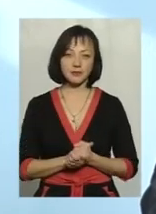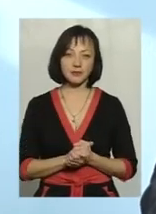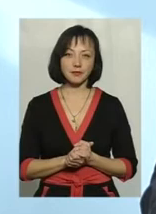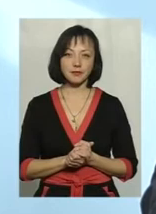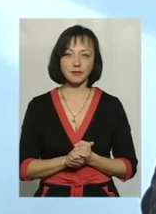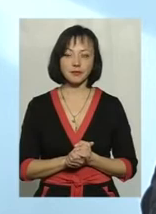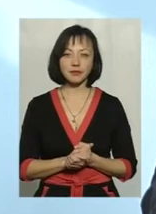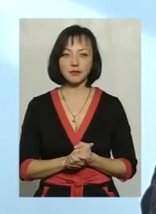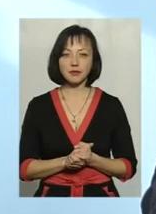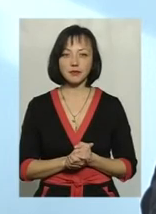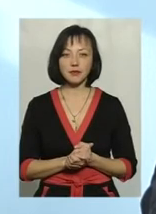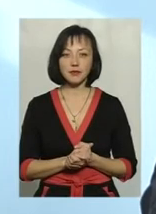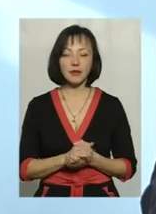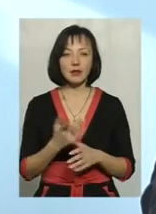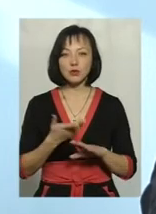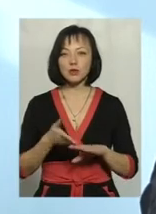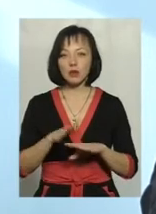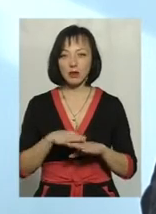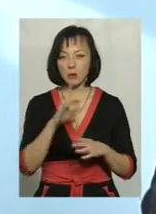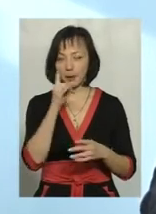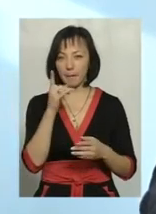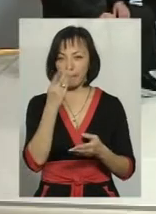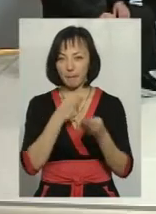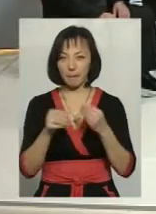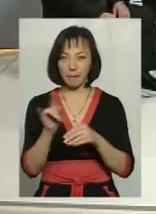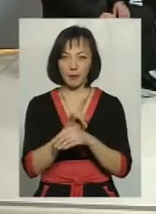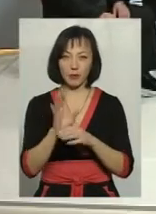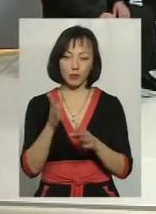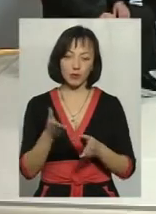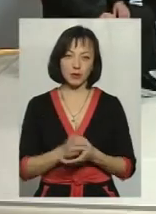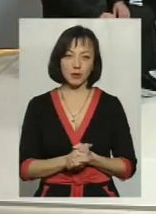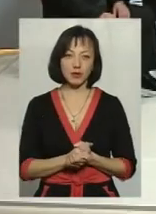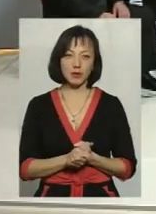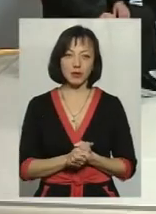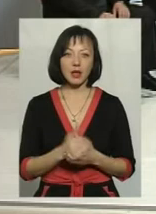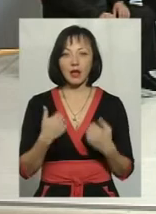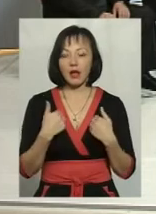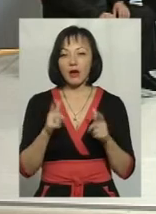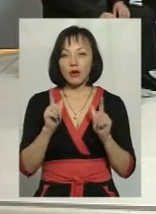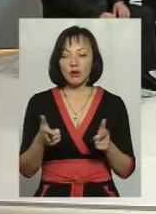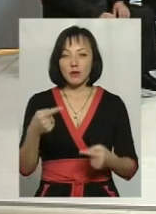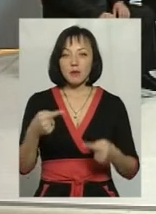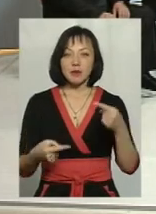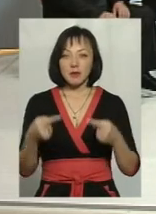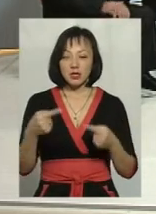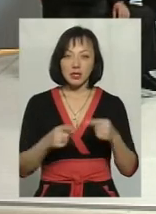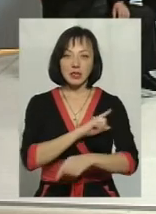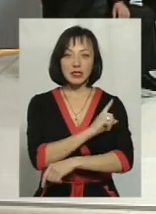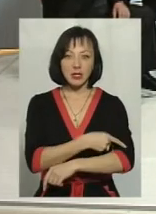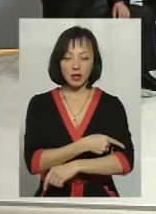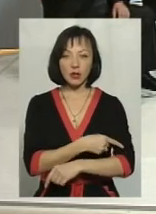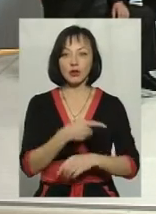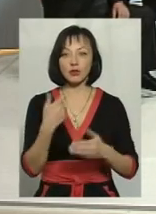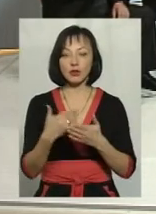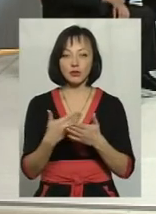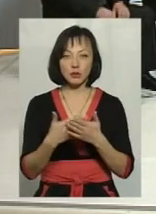правило, це вже заслін для того, щоб фальсифікат йшов на наш ринок. Я готовий посперечатися дуже сильно, тому що